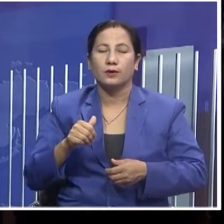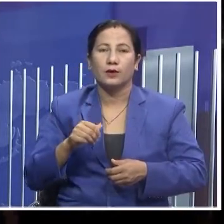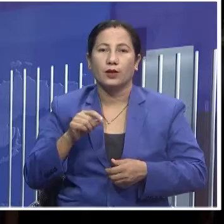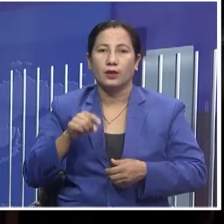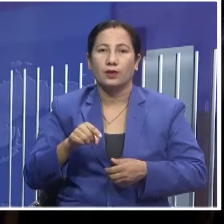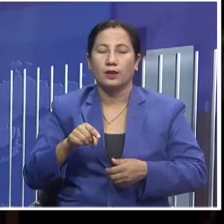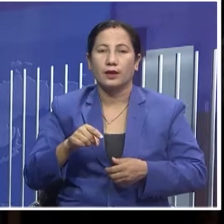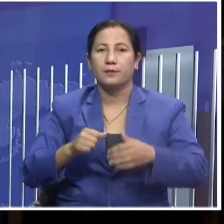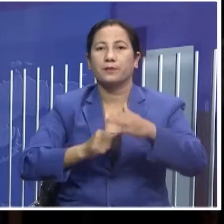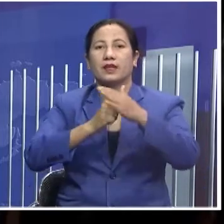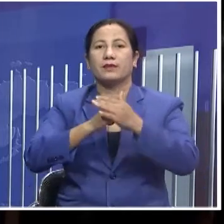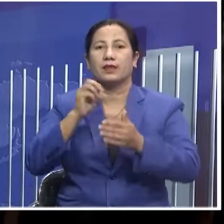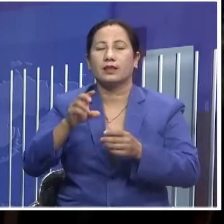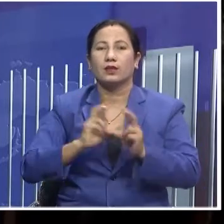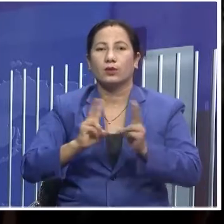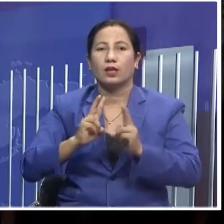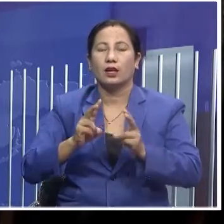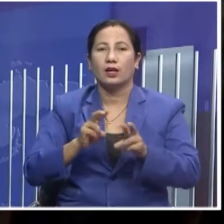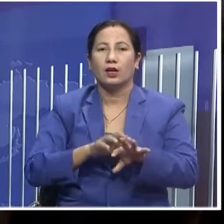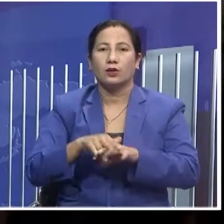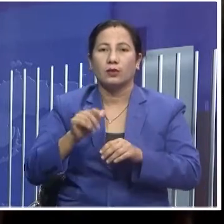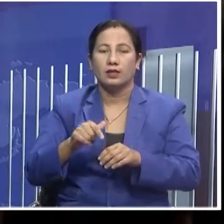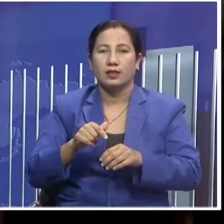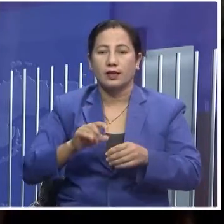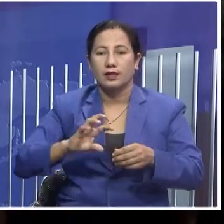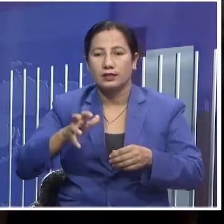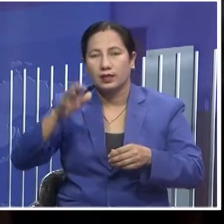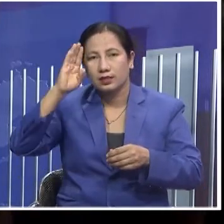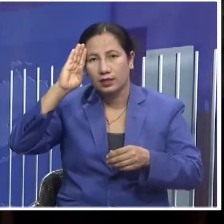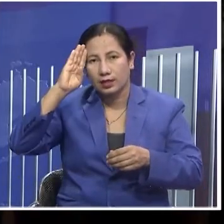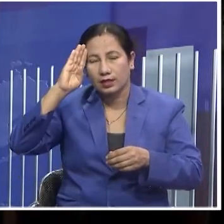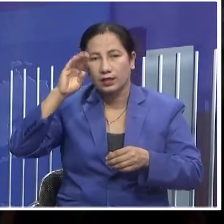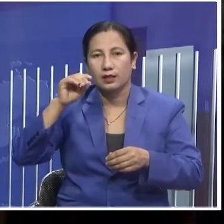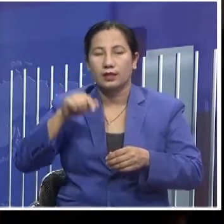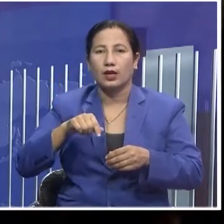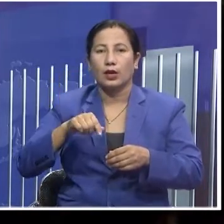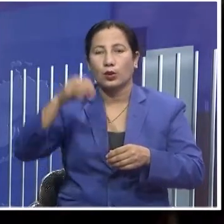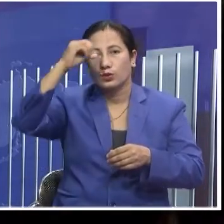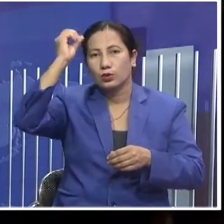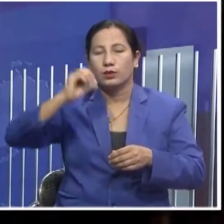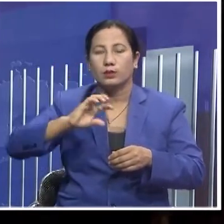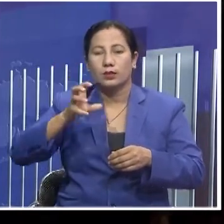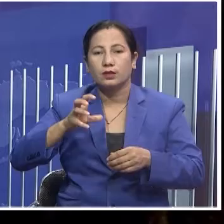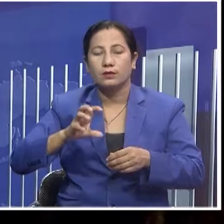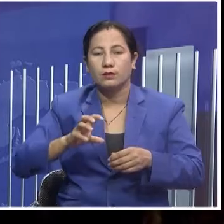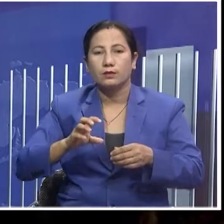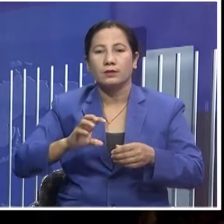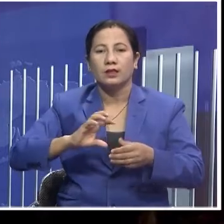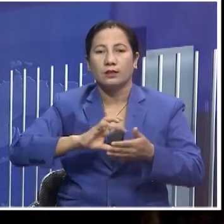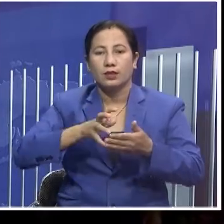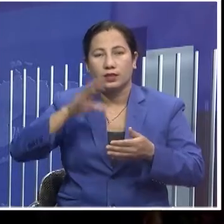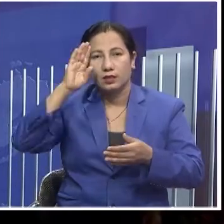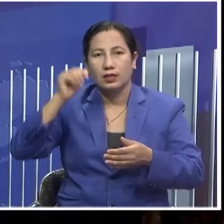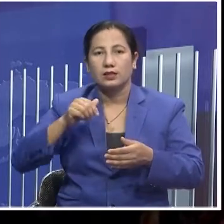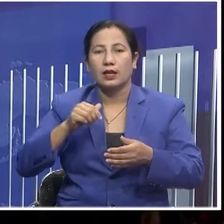यसलाई प्राथमिकता दिने कुराहरूमा परेको छैन। यसैले हाम्रो स्थानीय सरकार यहाँको सुदूरपश्चिम प्रदेश सरकारलाई म अनुरोध गर्न चाहन्छु